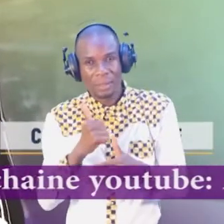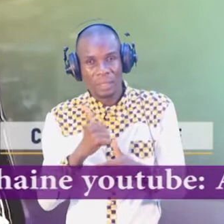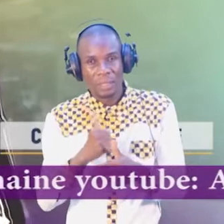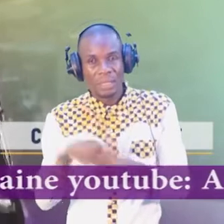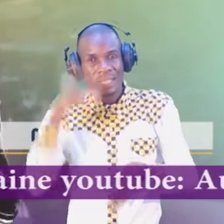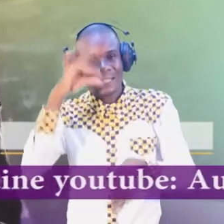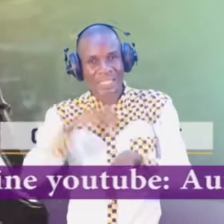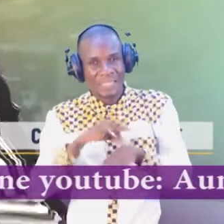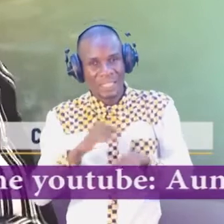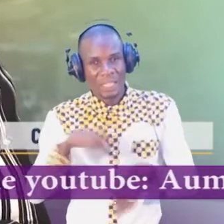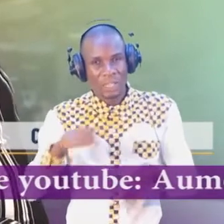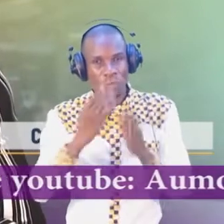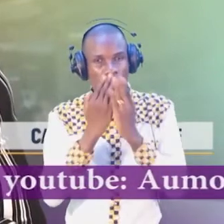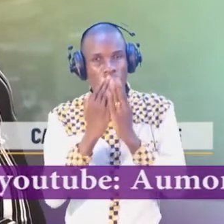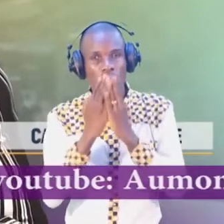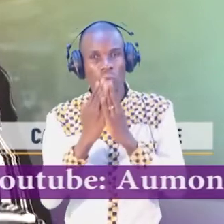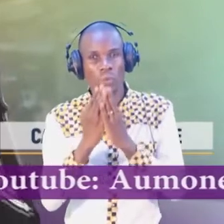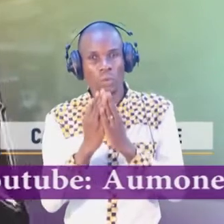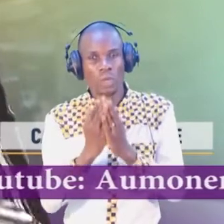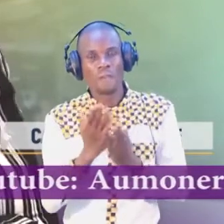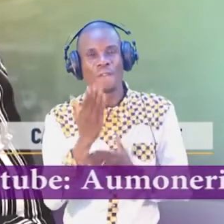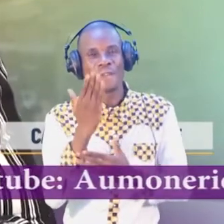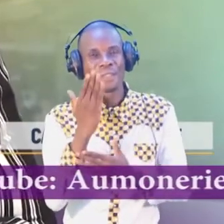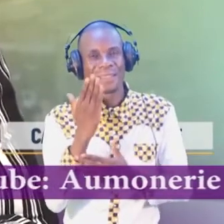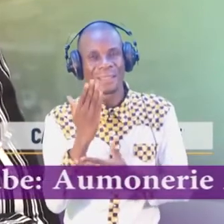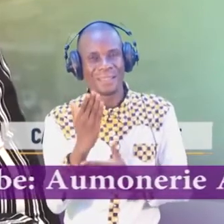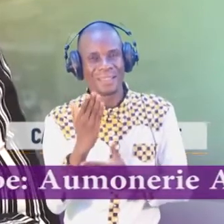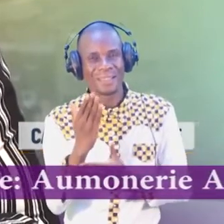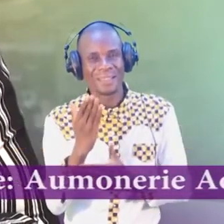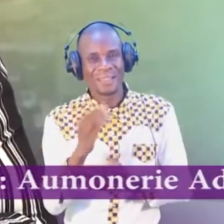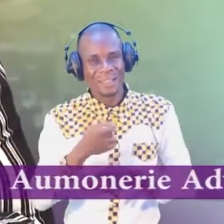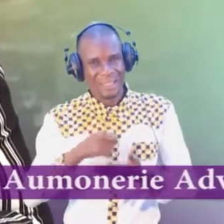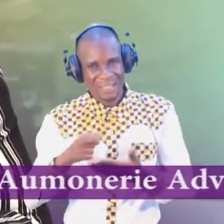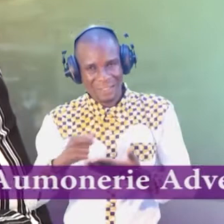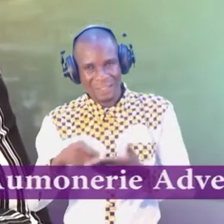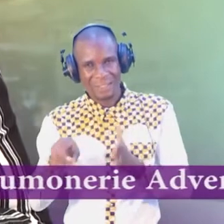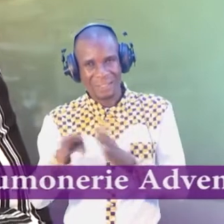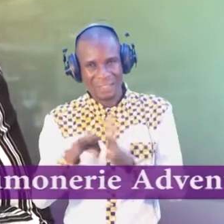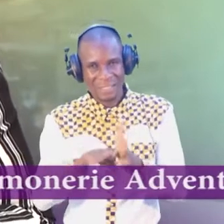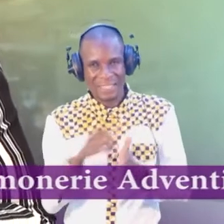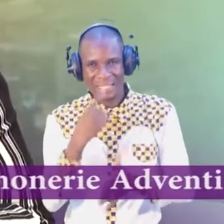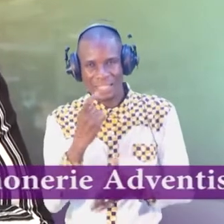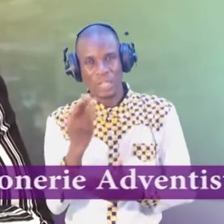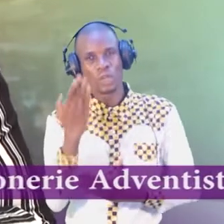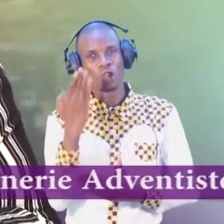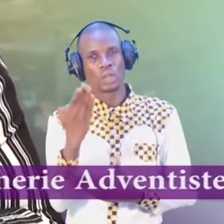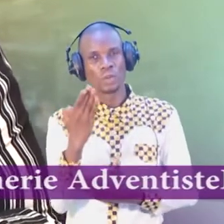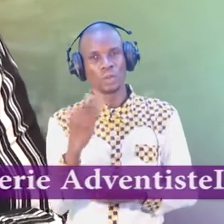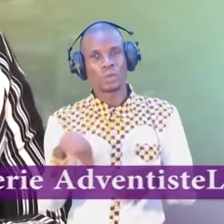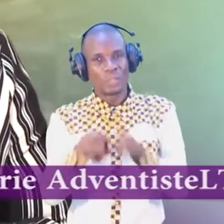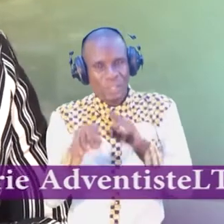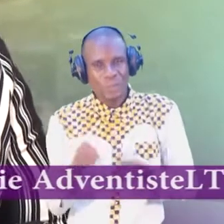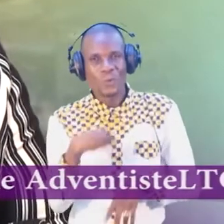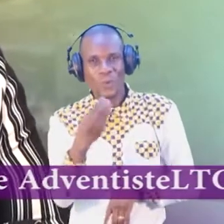ndima na motema ete okoyeba na kozwa pe okozwa yango. Mpe yango ekosala mabongo. Na pesi bino matondi